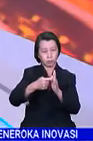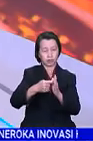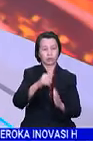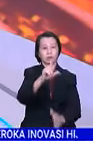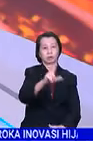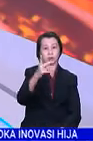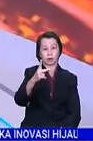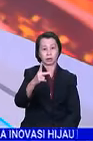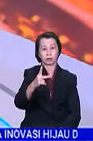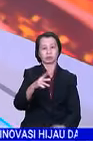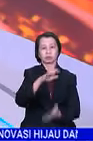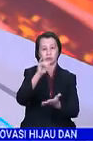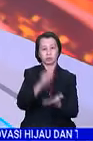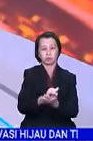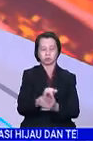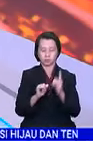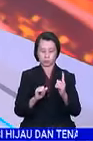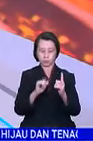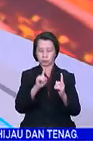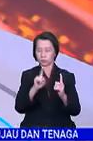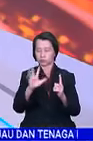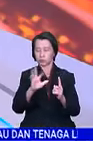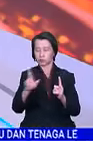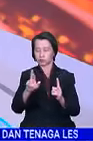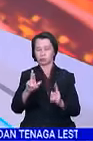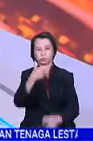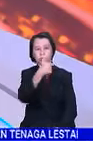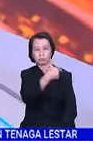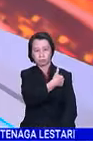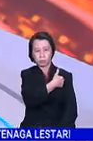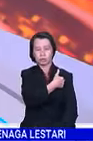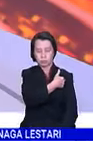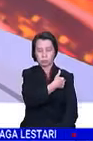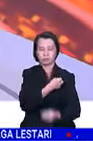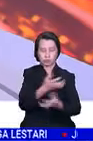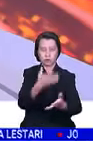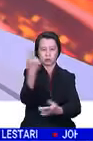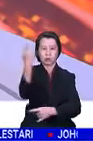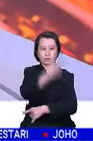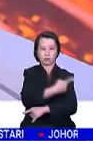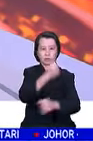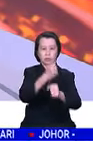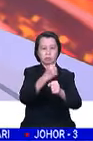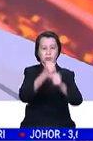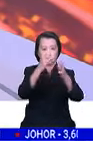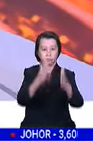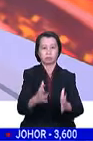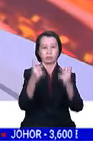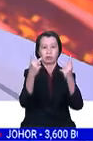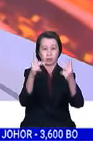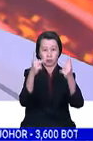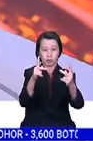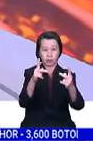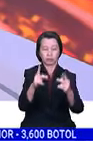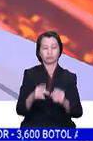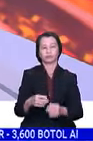Klang dan menerusi inisiatif itu, 115,000 dos vaksin dapat diberi sehari kepada pekerja industri runcit.